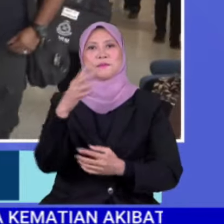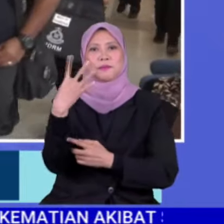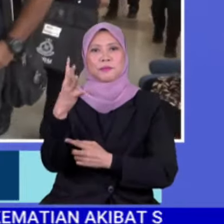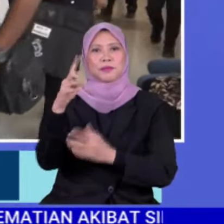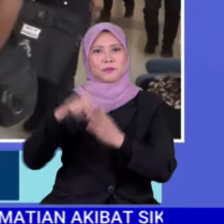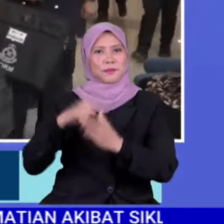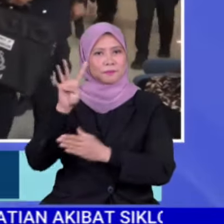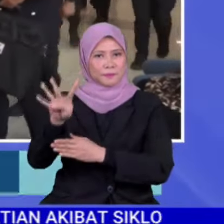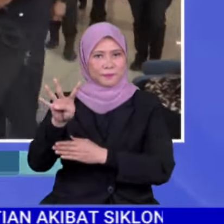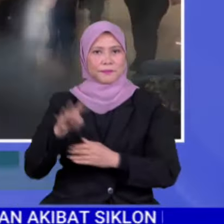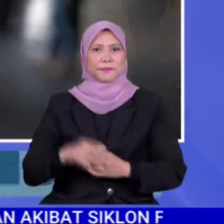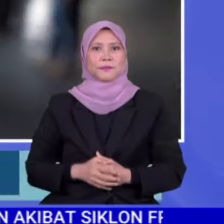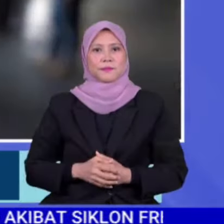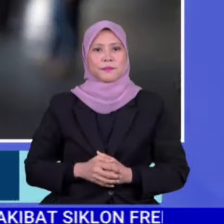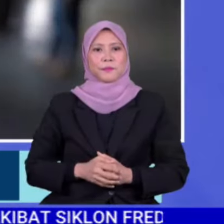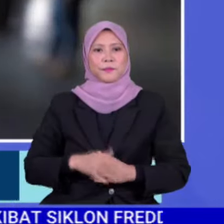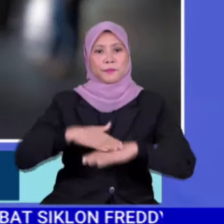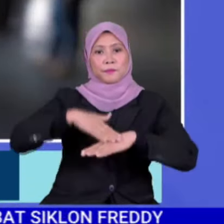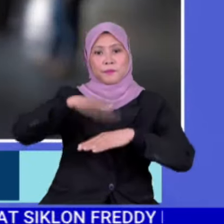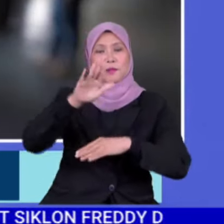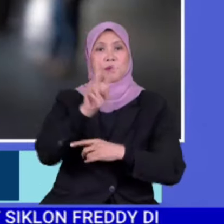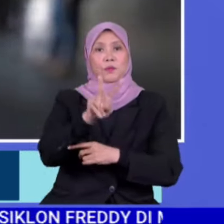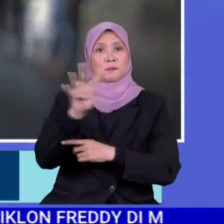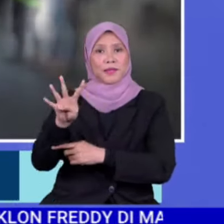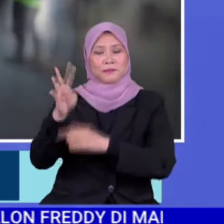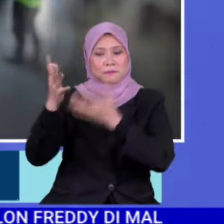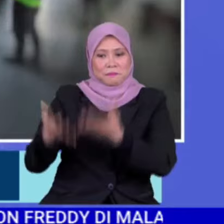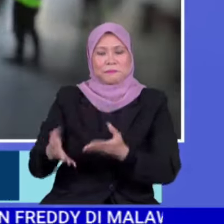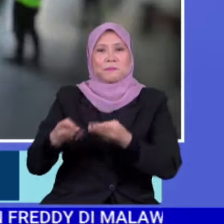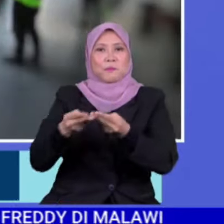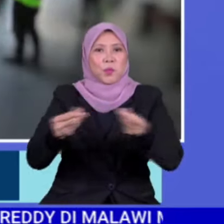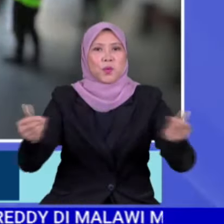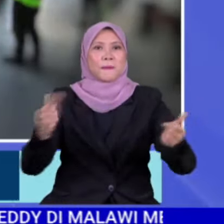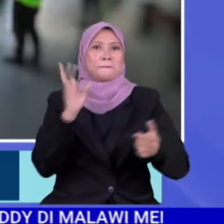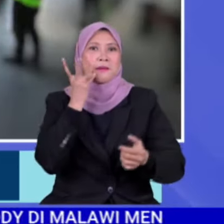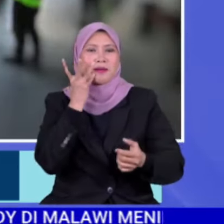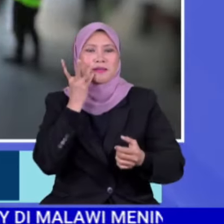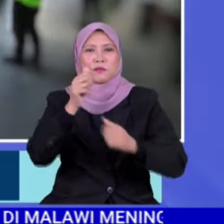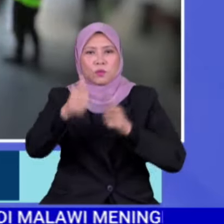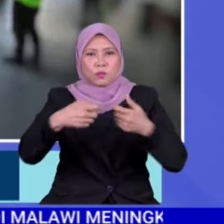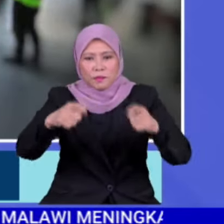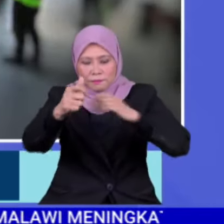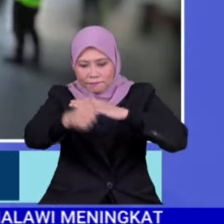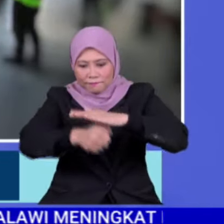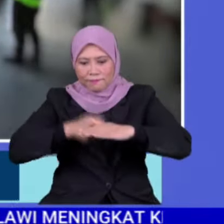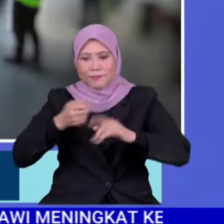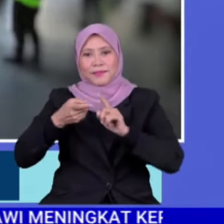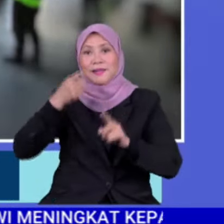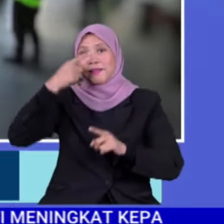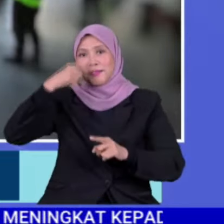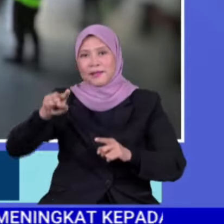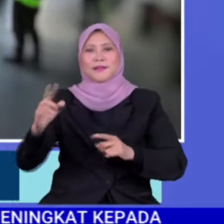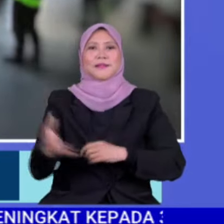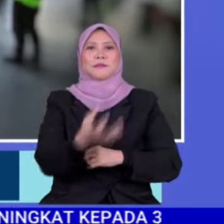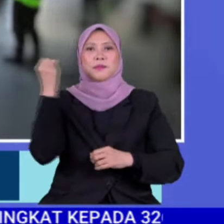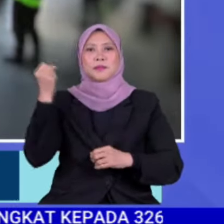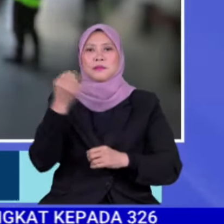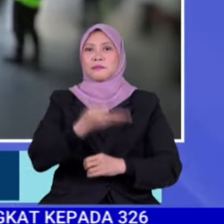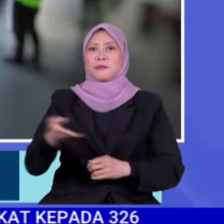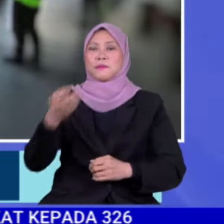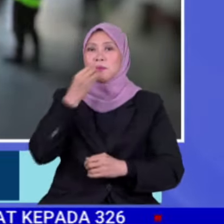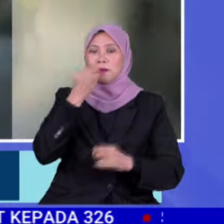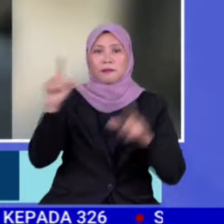ini. Lebih 24 tan tepung beras pulut cuba diseludup masuk dari Thailand dirampas. Bahan